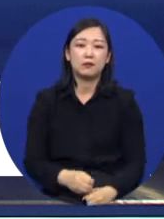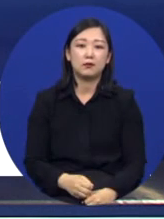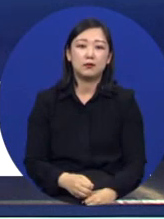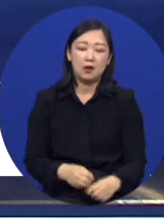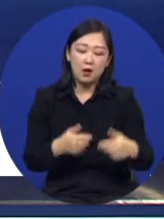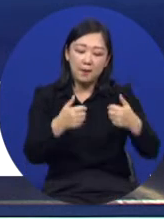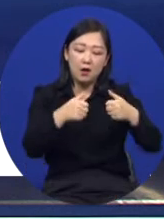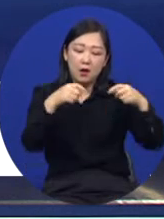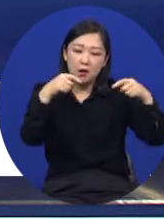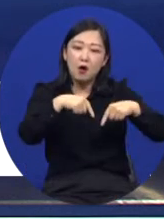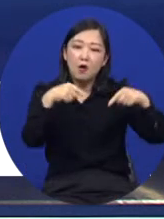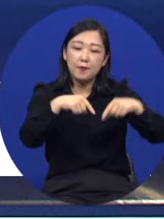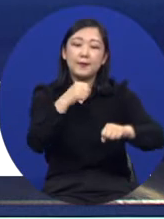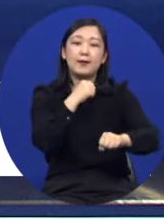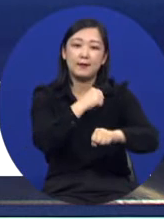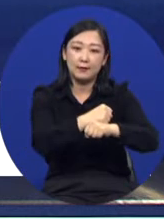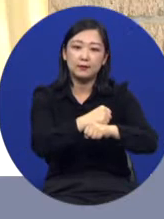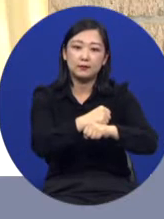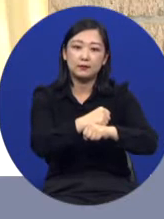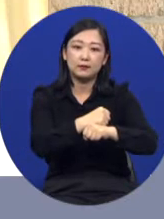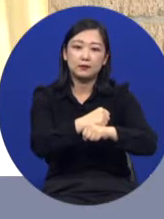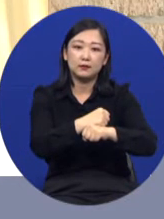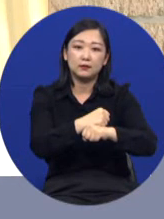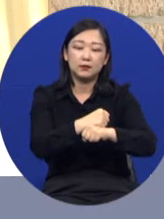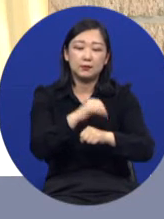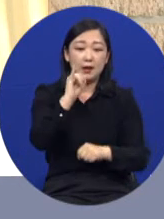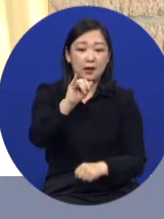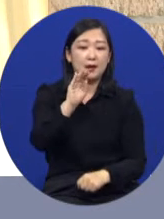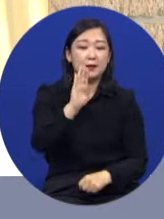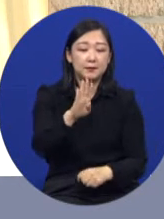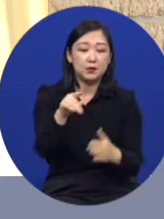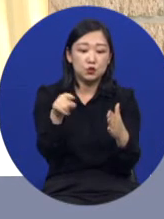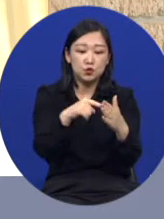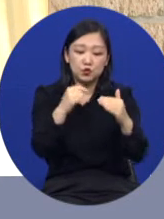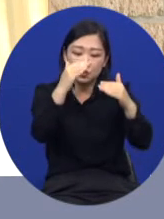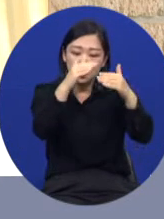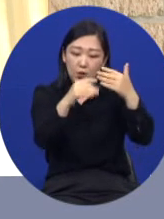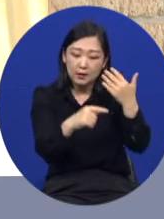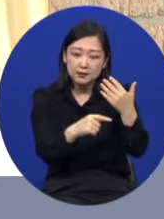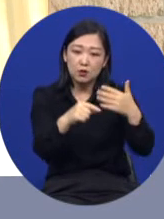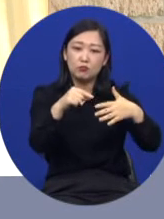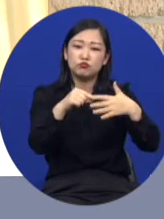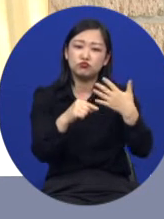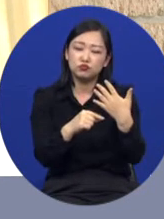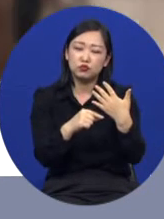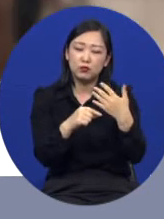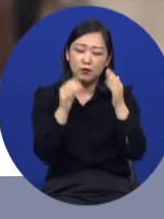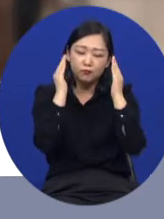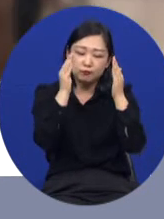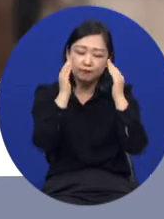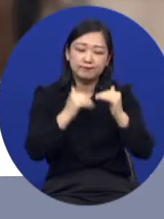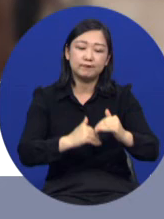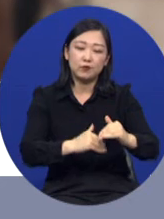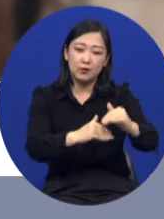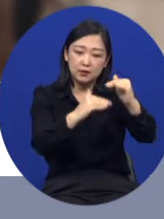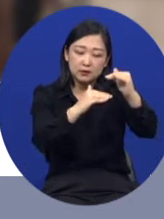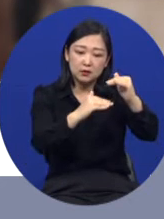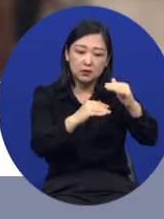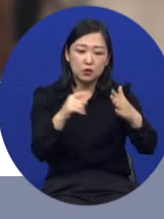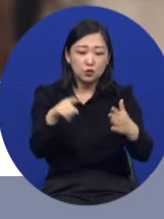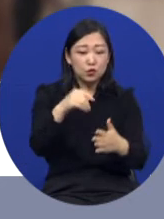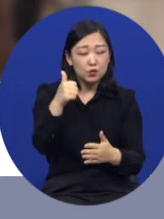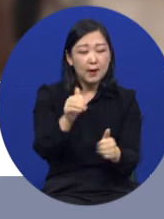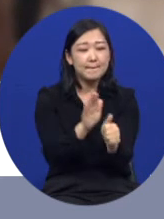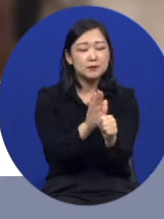협의를 한다든지, 아니면 IB 교육과정 또는 프로그램을 공부하는 과정에 교육감이 뭐